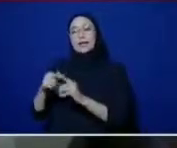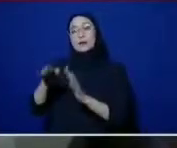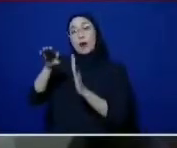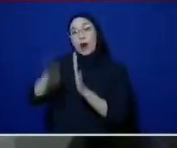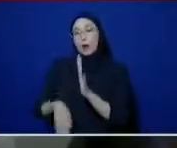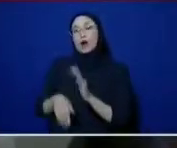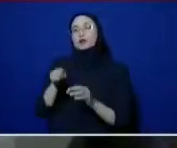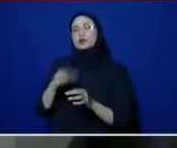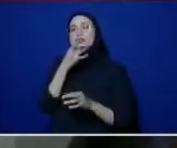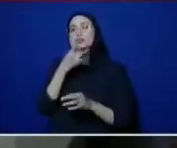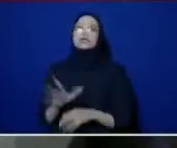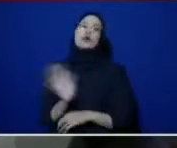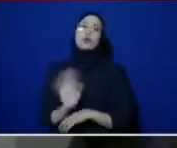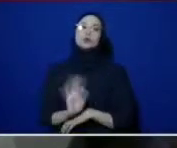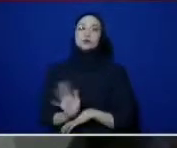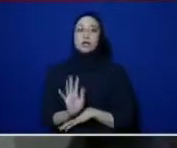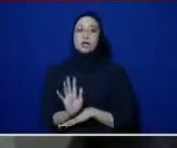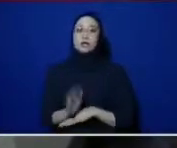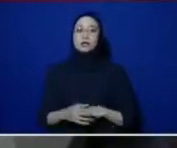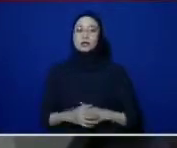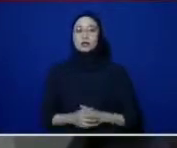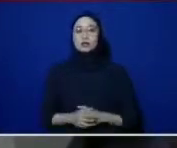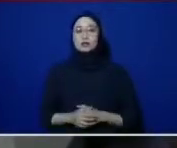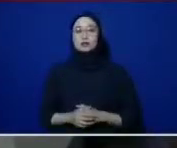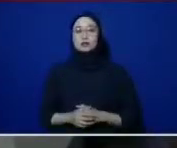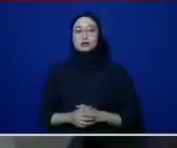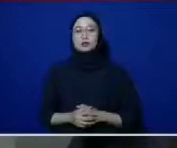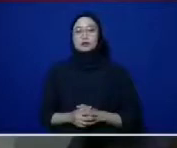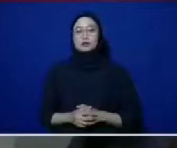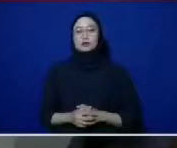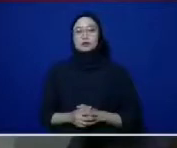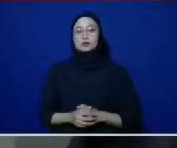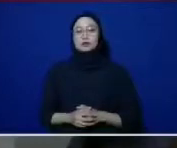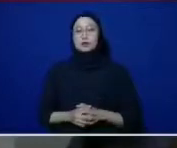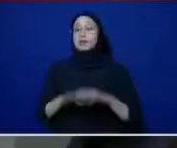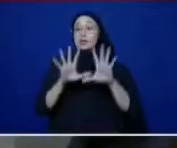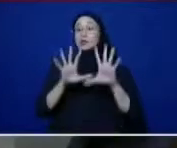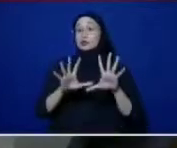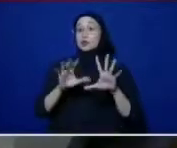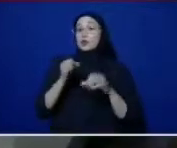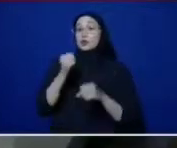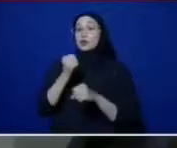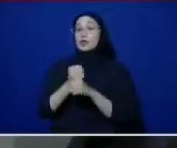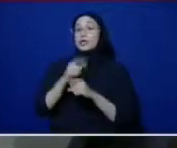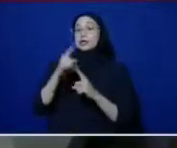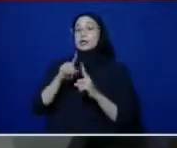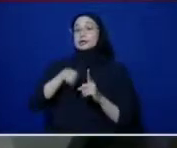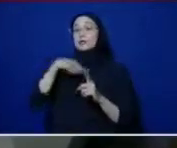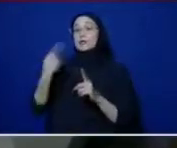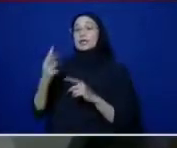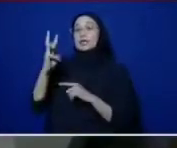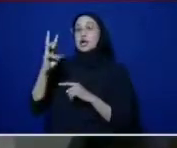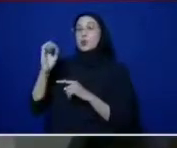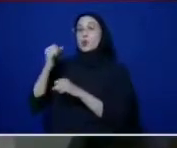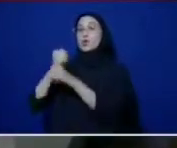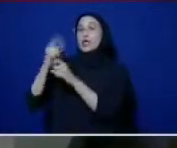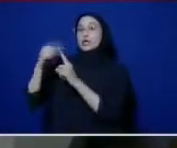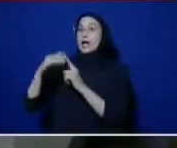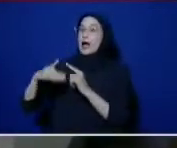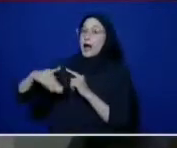lagi. Hanya yang 10 sampai 30, 30 ke atas yang